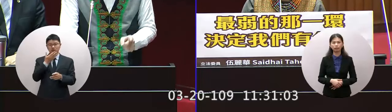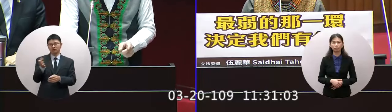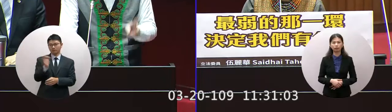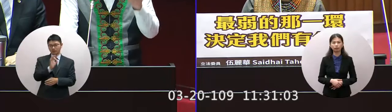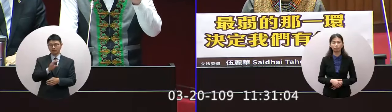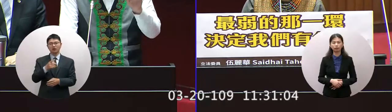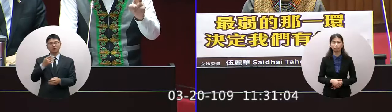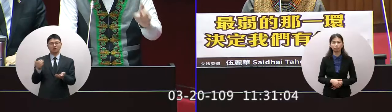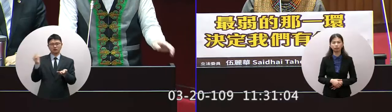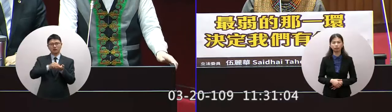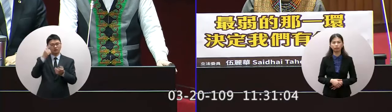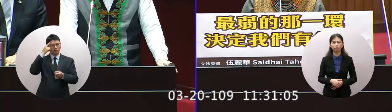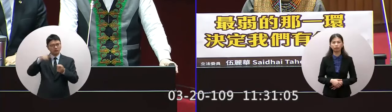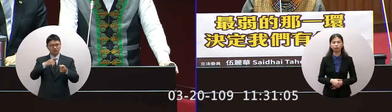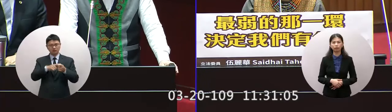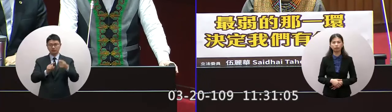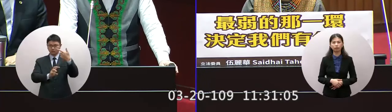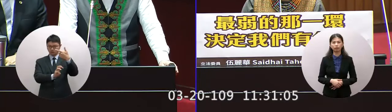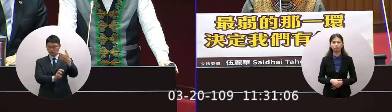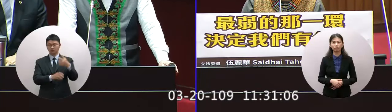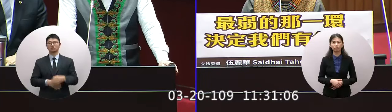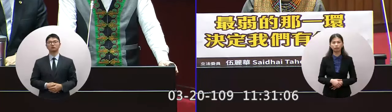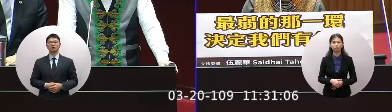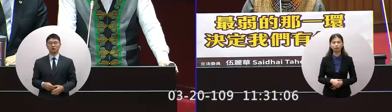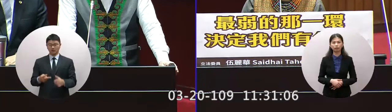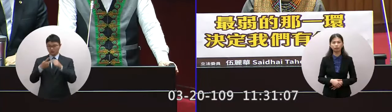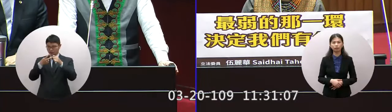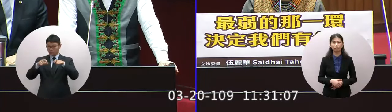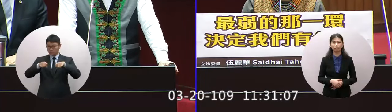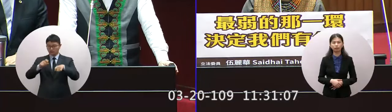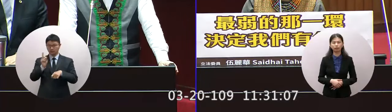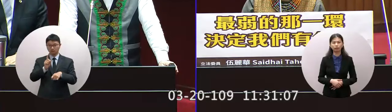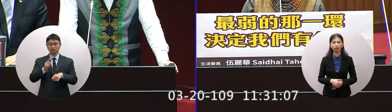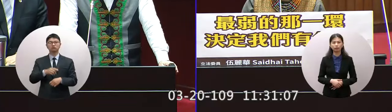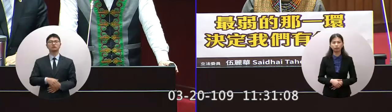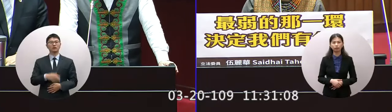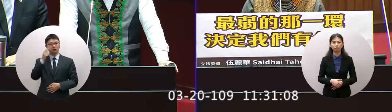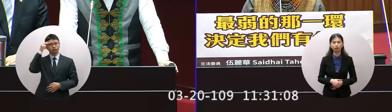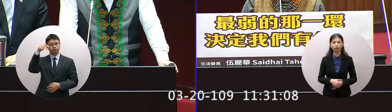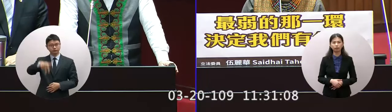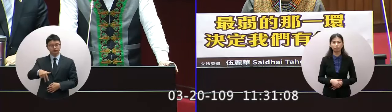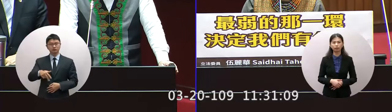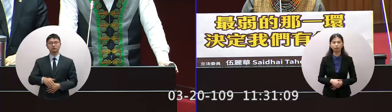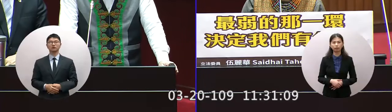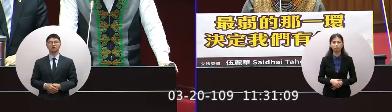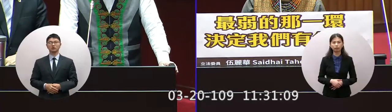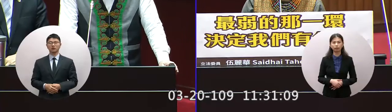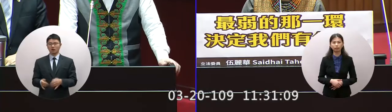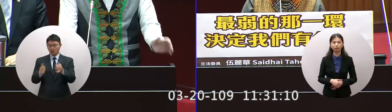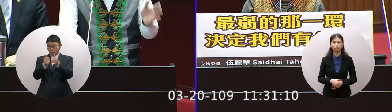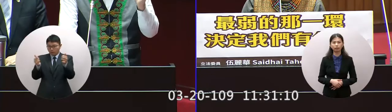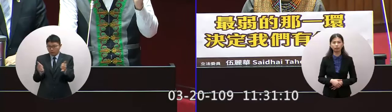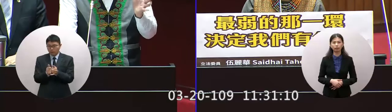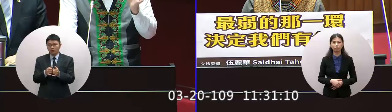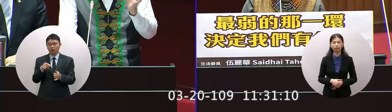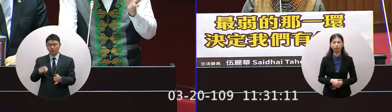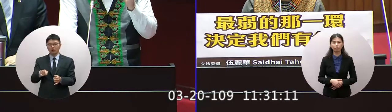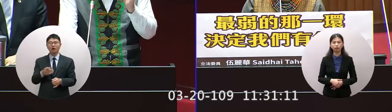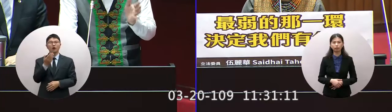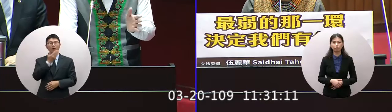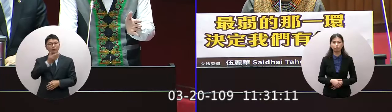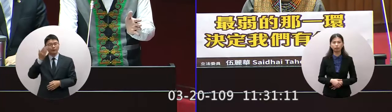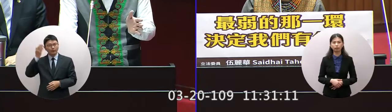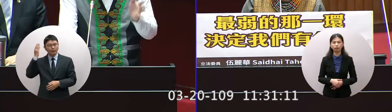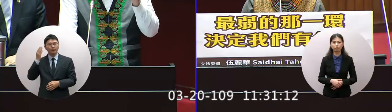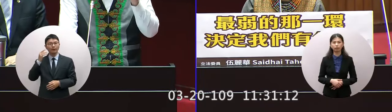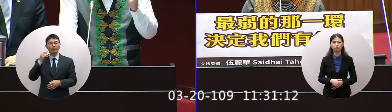分已经推动了。那第二个部分就是我们下周会推出所谓的部落景观优化，我们希望透过